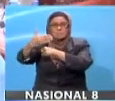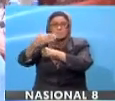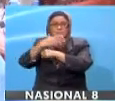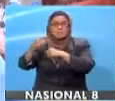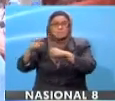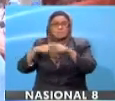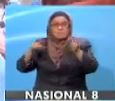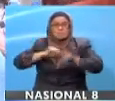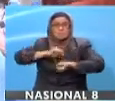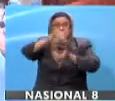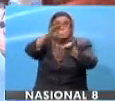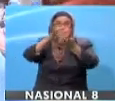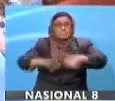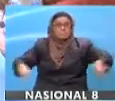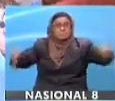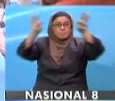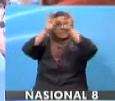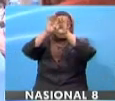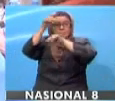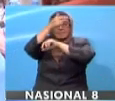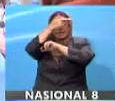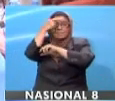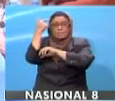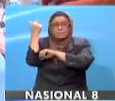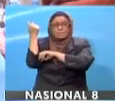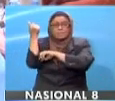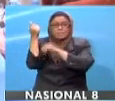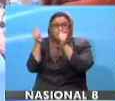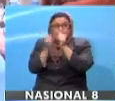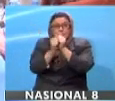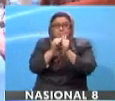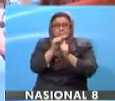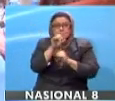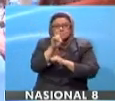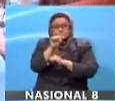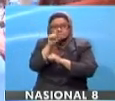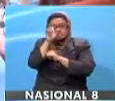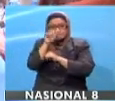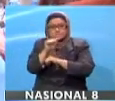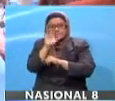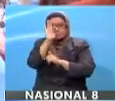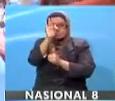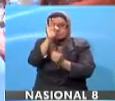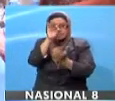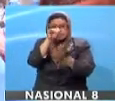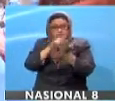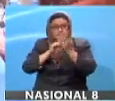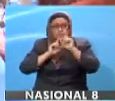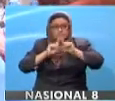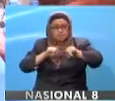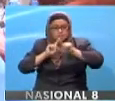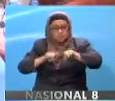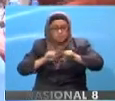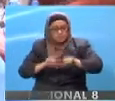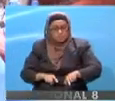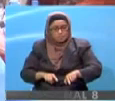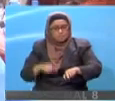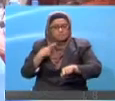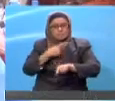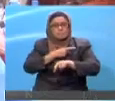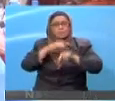sumbangannya sangat penting sebab dengan data 9,000 responden, kita pun